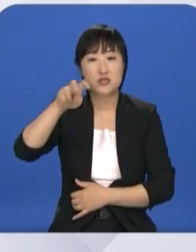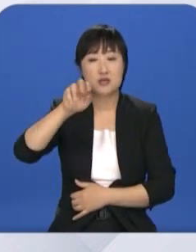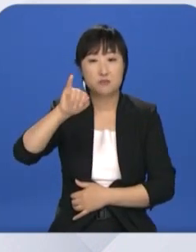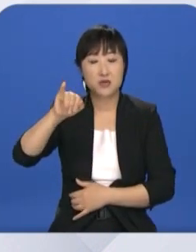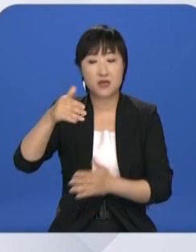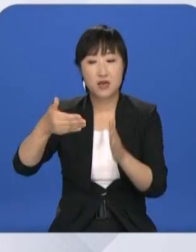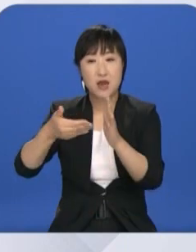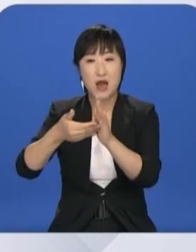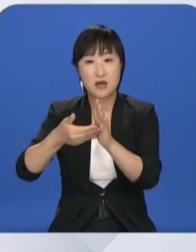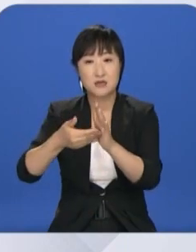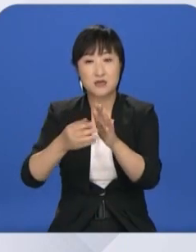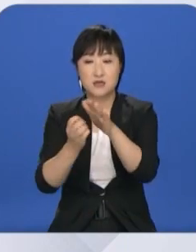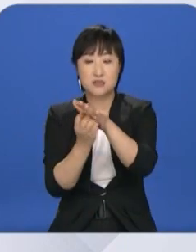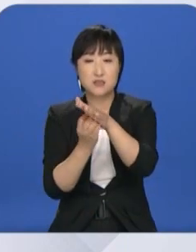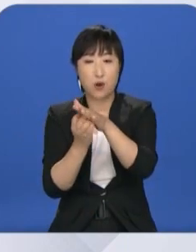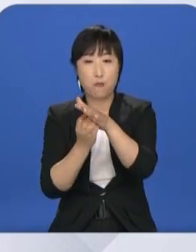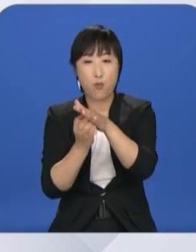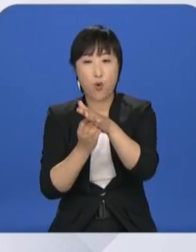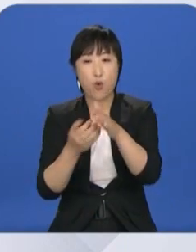쉼이항을